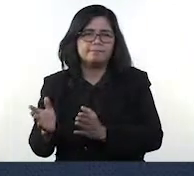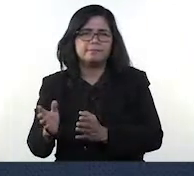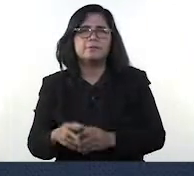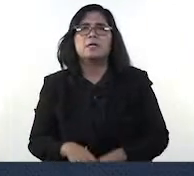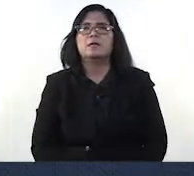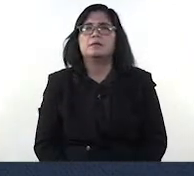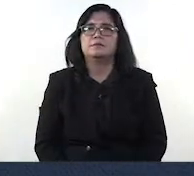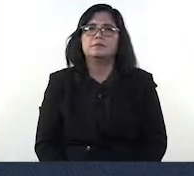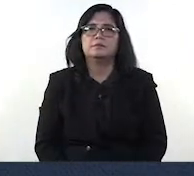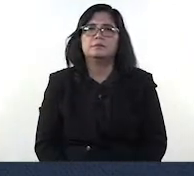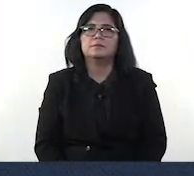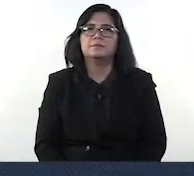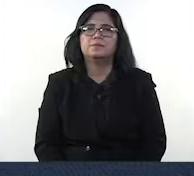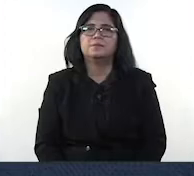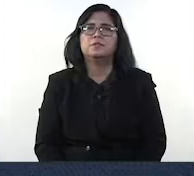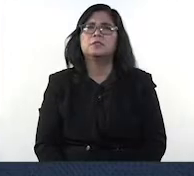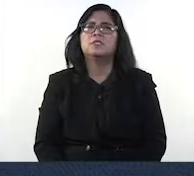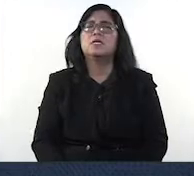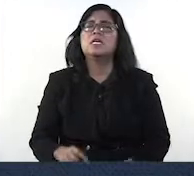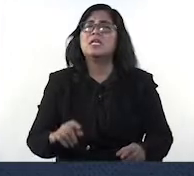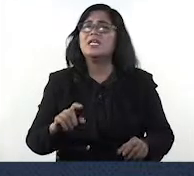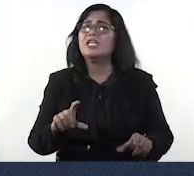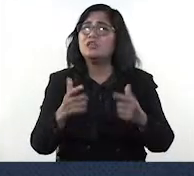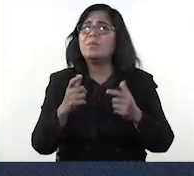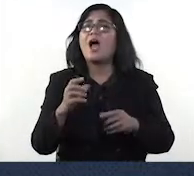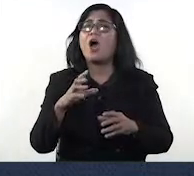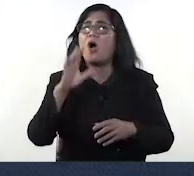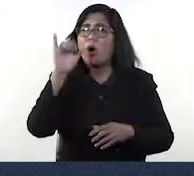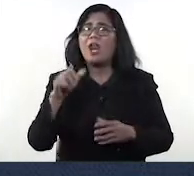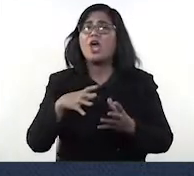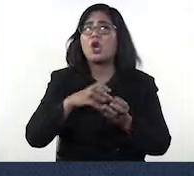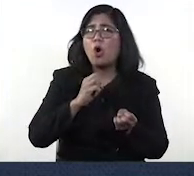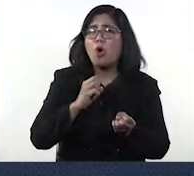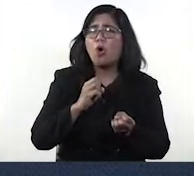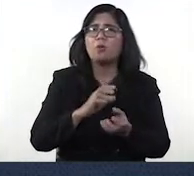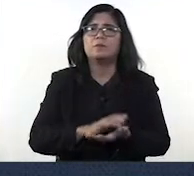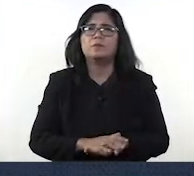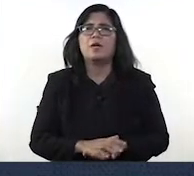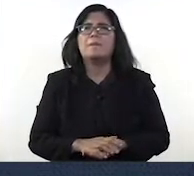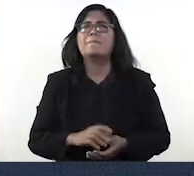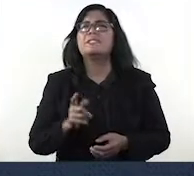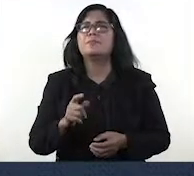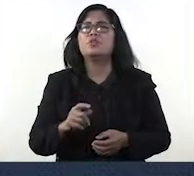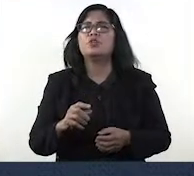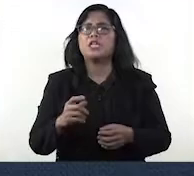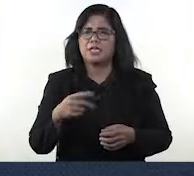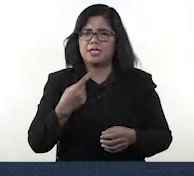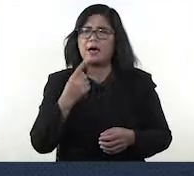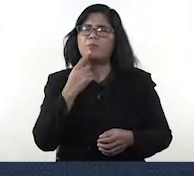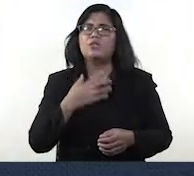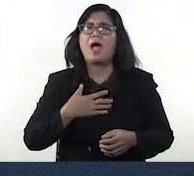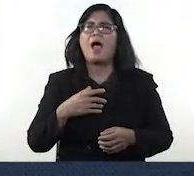ialah hai hidup lawan roh ciri-ciri artinya meskipun kau beragama